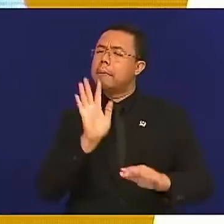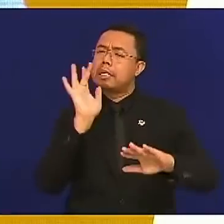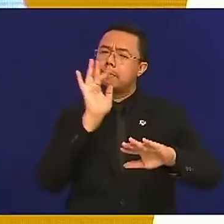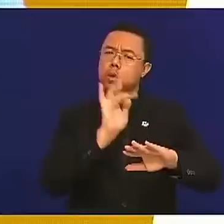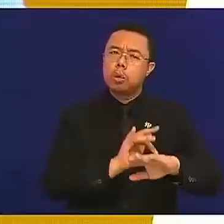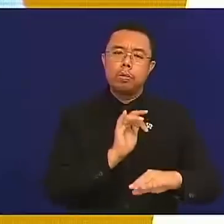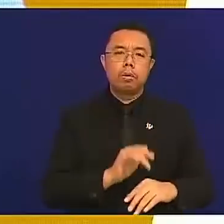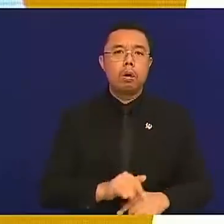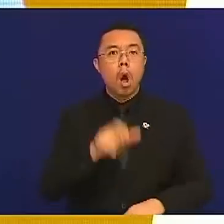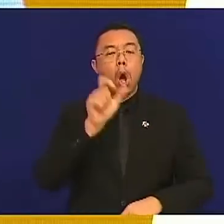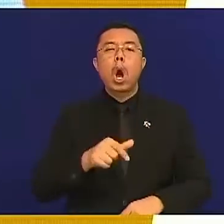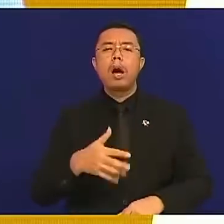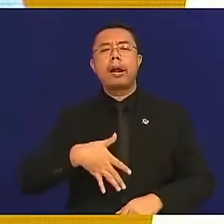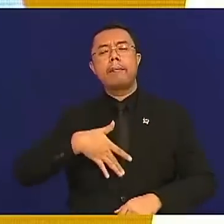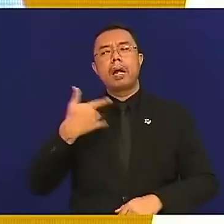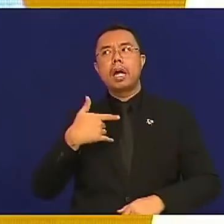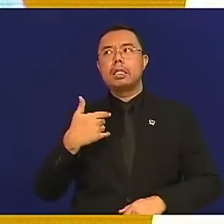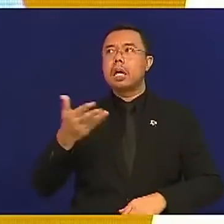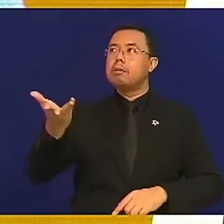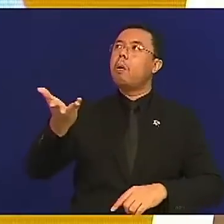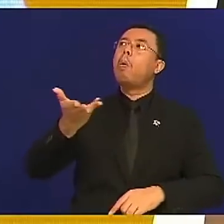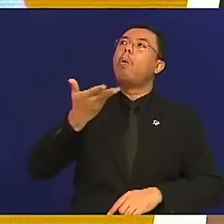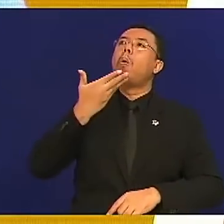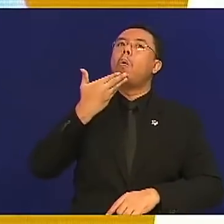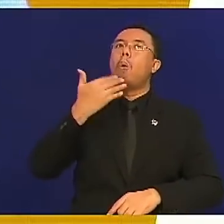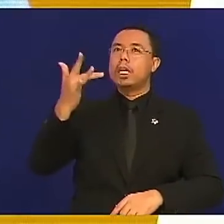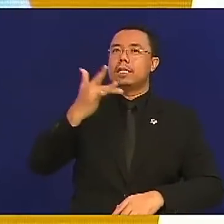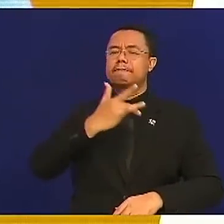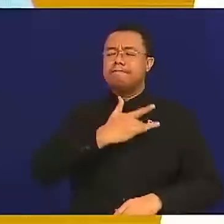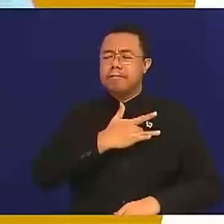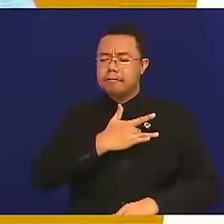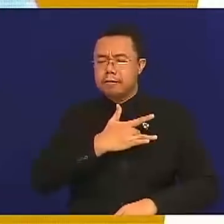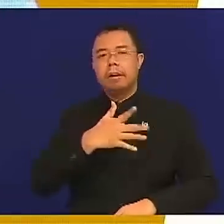Menyentuh. Orang kan merasa sentuhan itu.